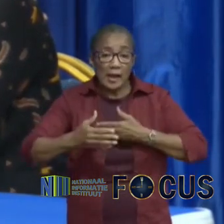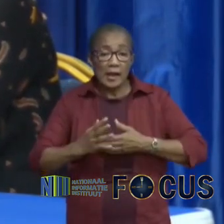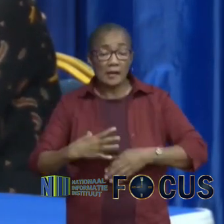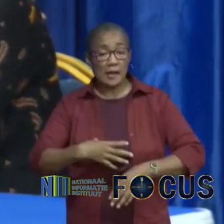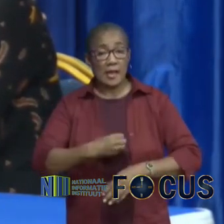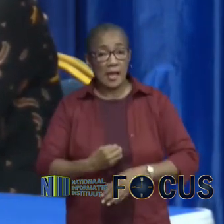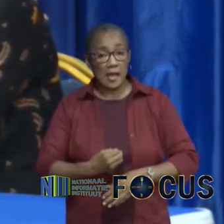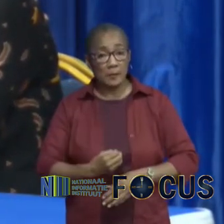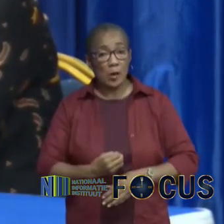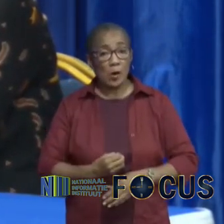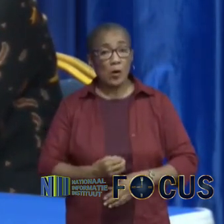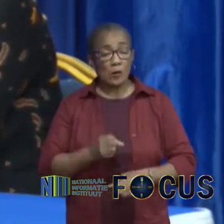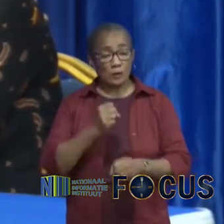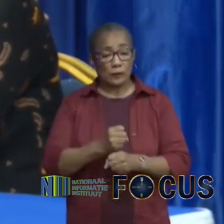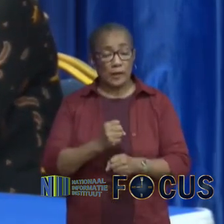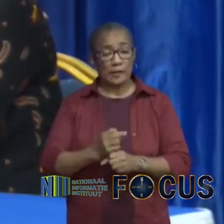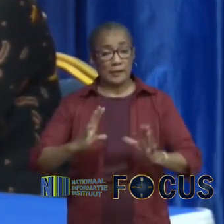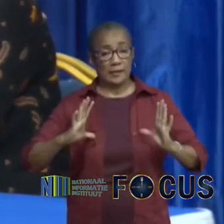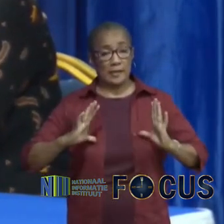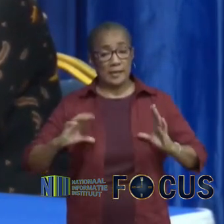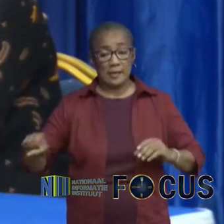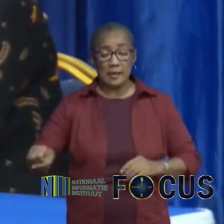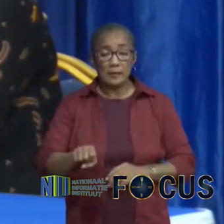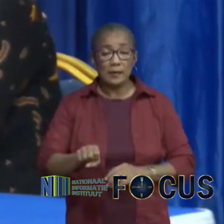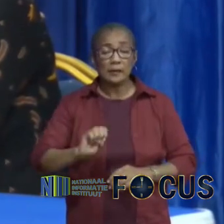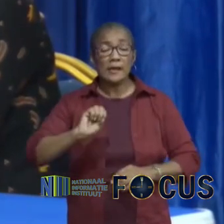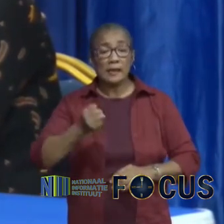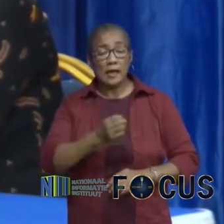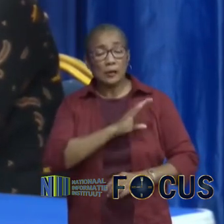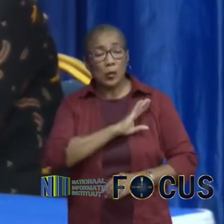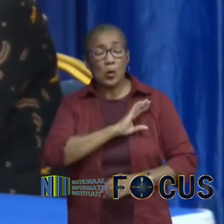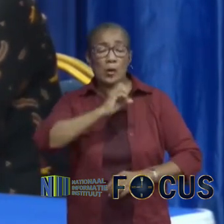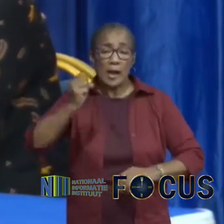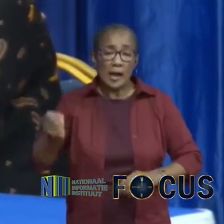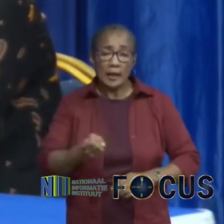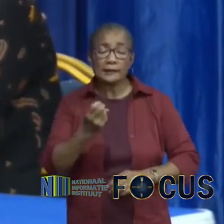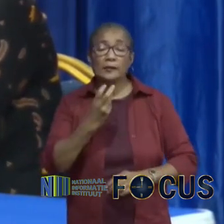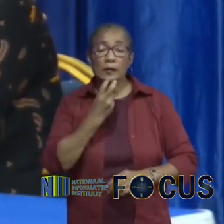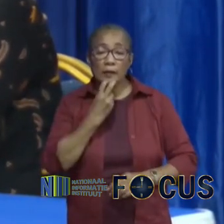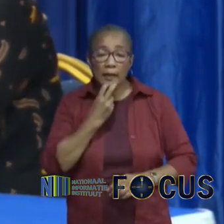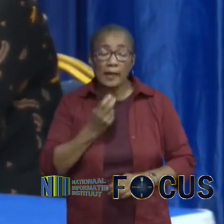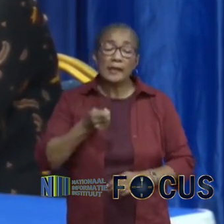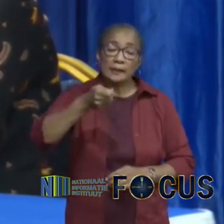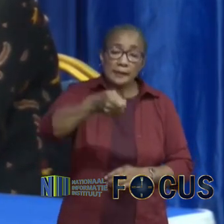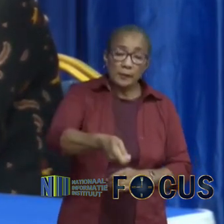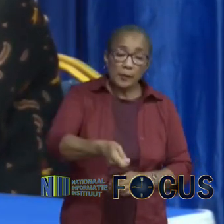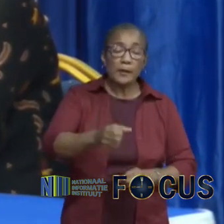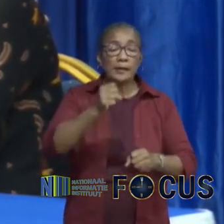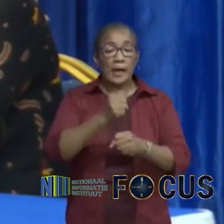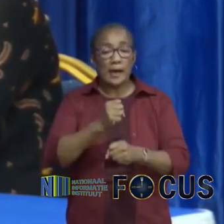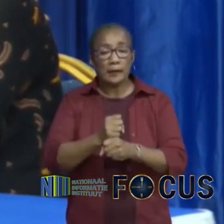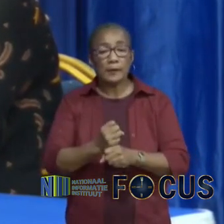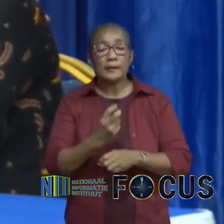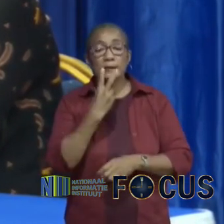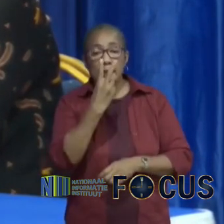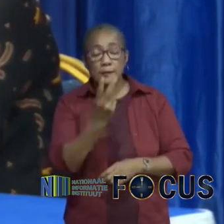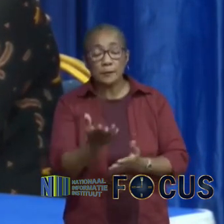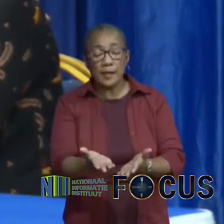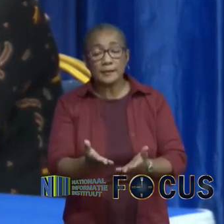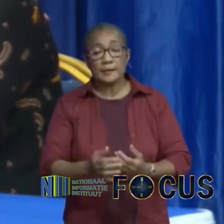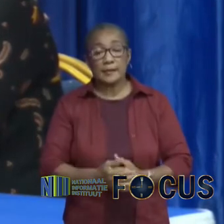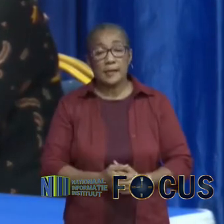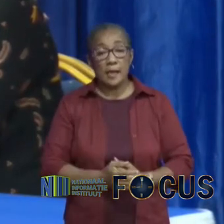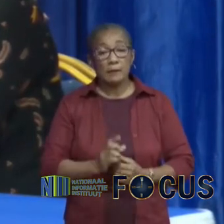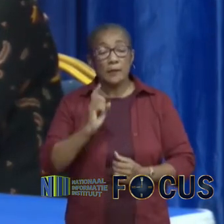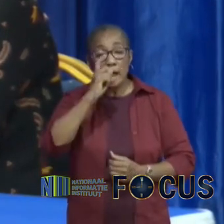rechten als werknemer, ook als werkgever, dan kan men altijd hun klacht gaan deponeren bij de arbeidsinspectie. En